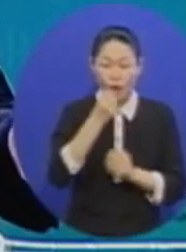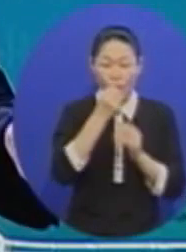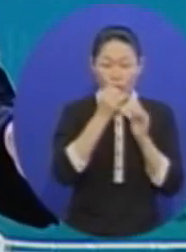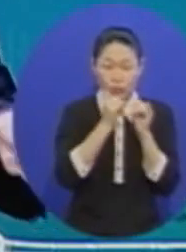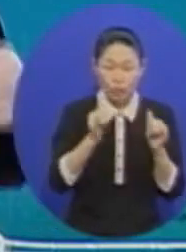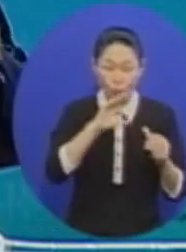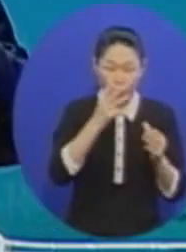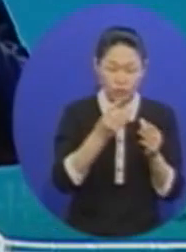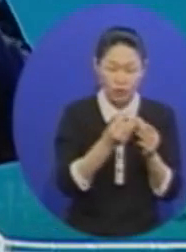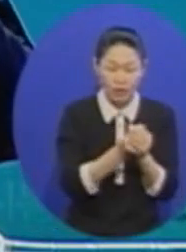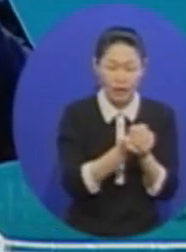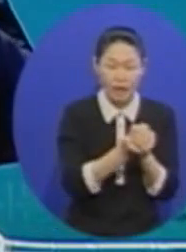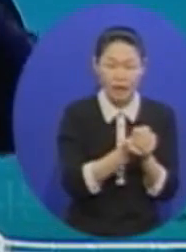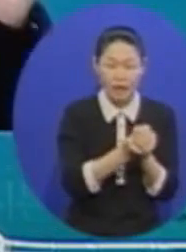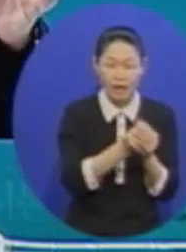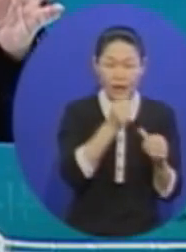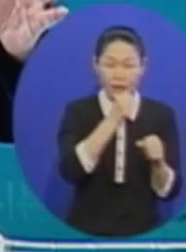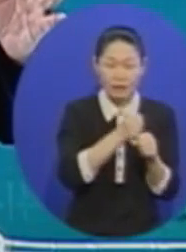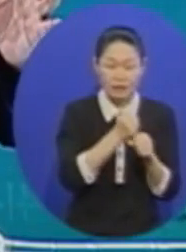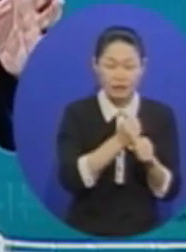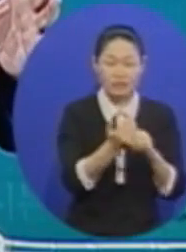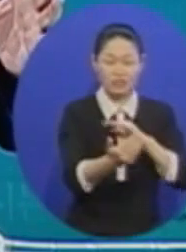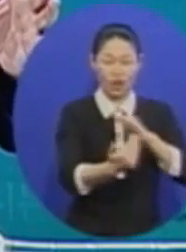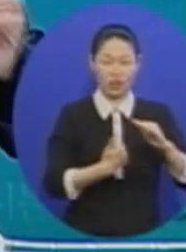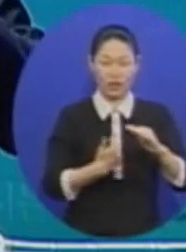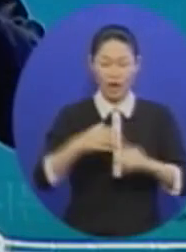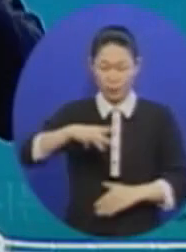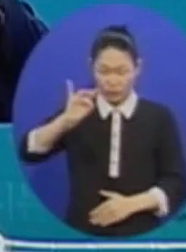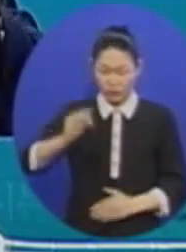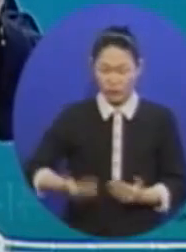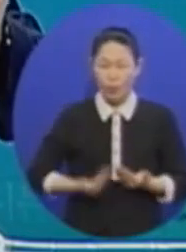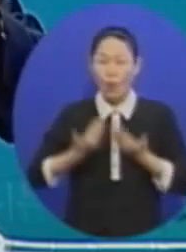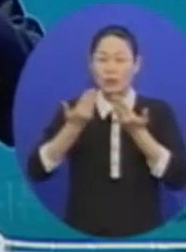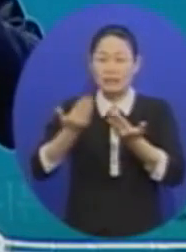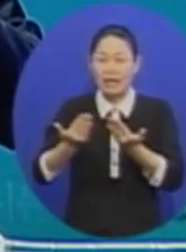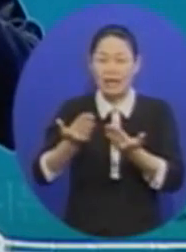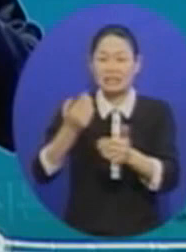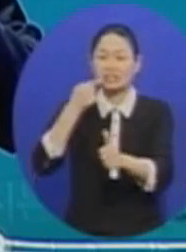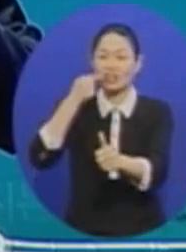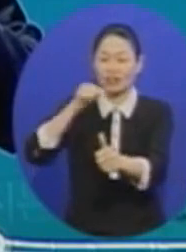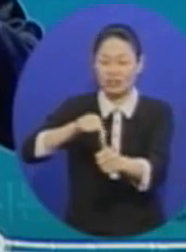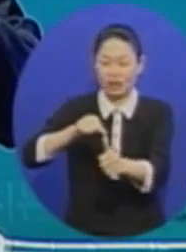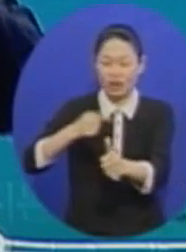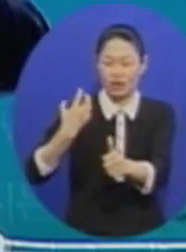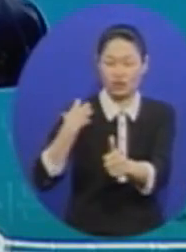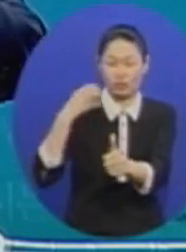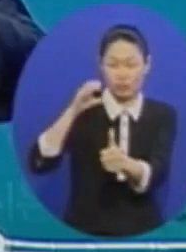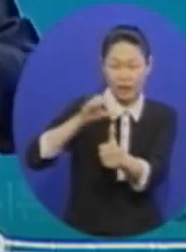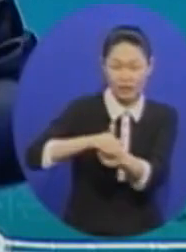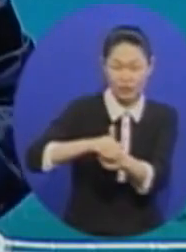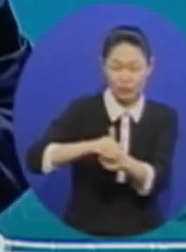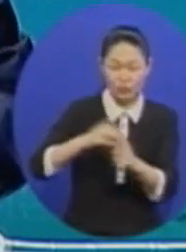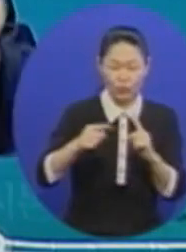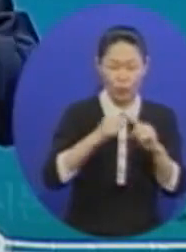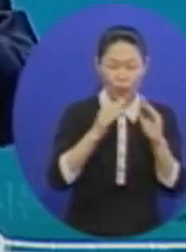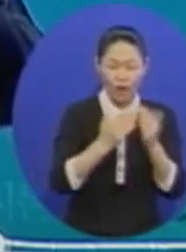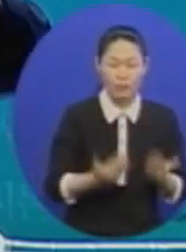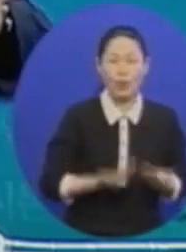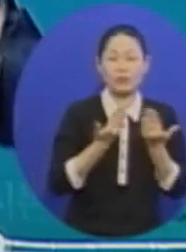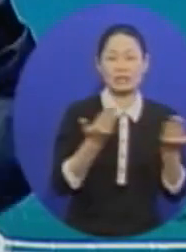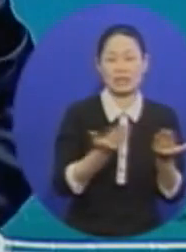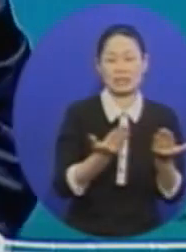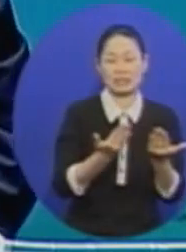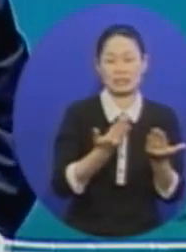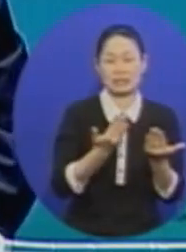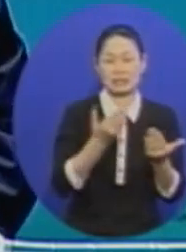전에 먼저 봉사 부터 시켰어요 직분을 드리고 교회의 어떤 봉사하는 일을 하게 그것부터 먼저